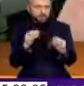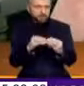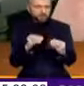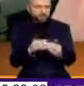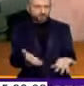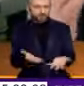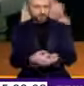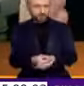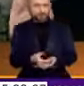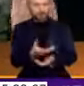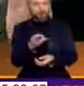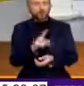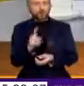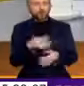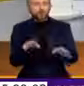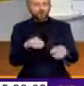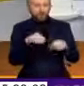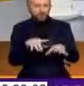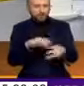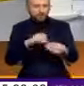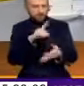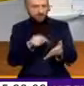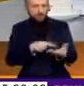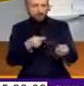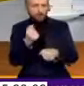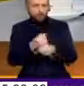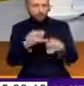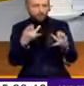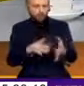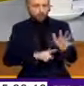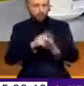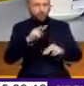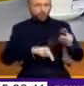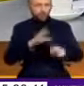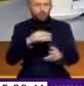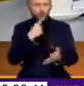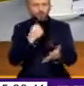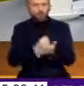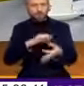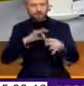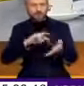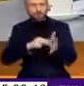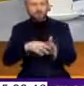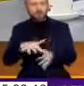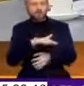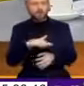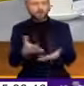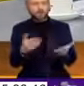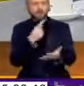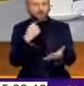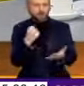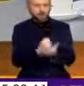ми для того, щоб закрити ці діри, влада робить дуже просто. Вона спочатку будує, а потім ухвалює детальні плани території, яким